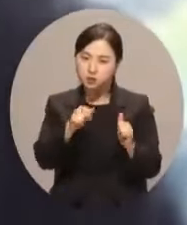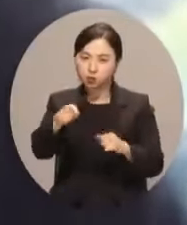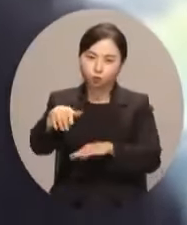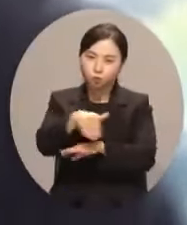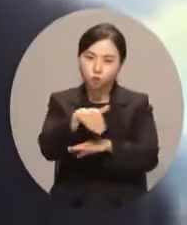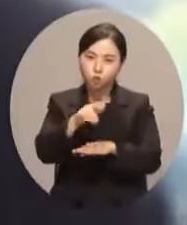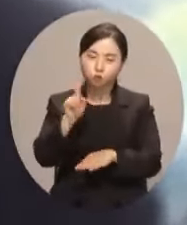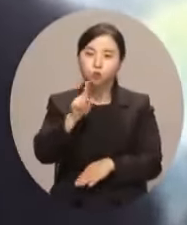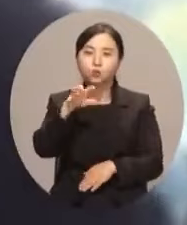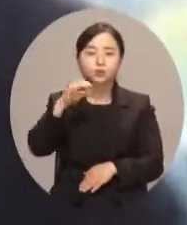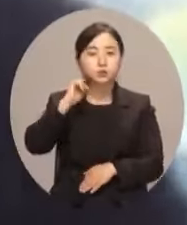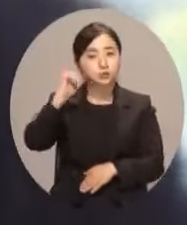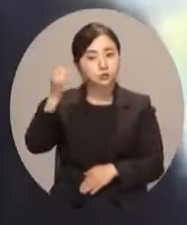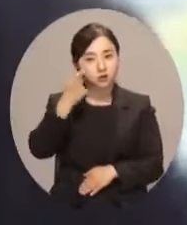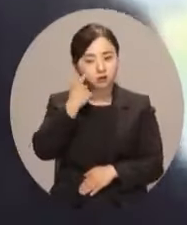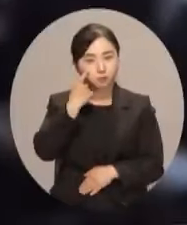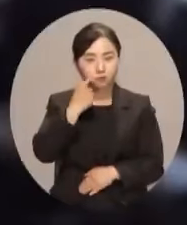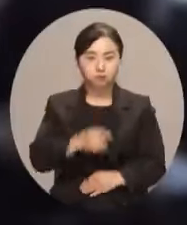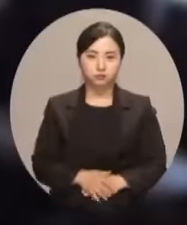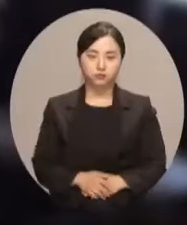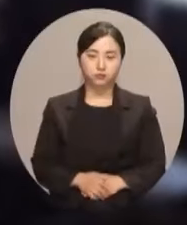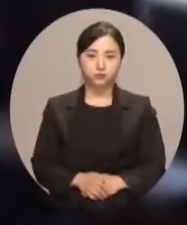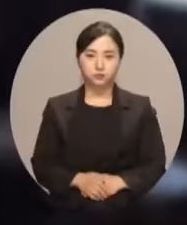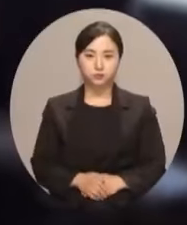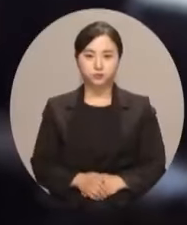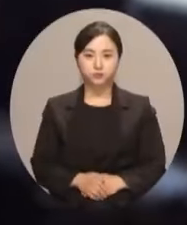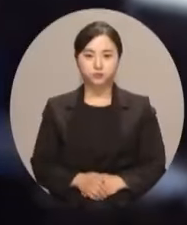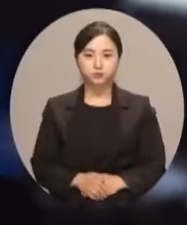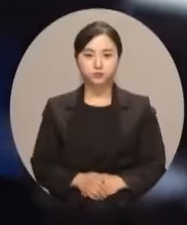서성이며 어딘가로 전화를 겁니다.